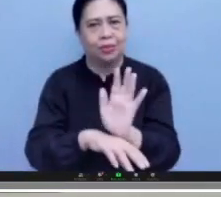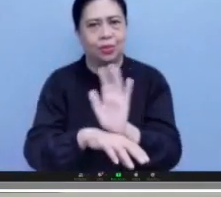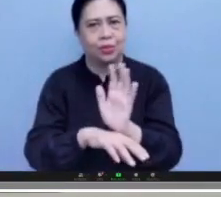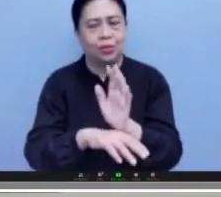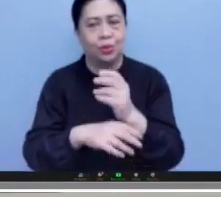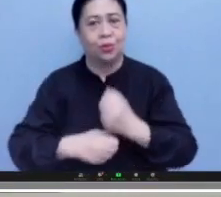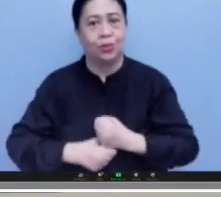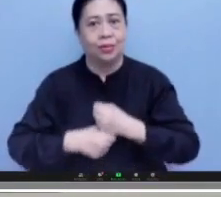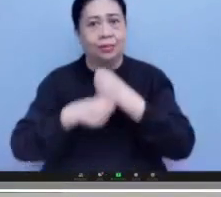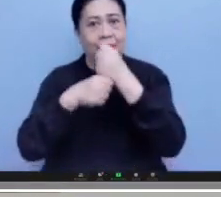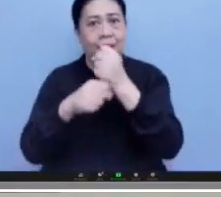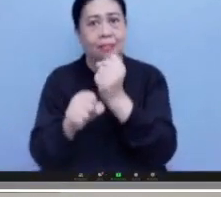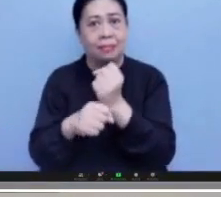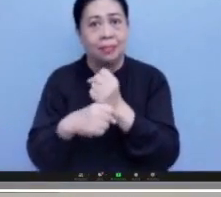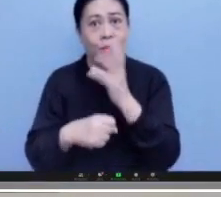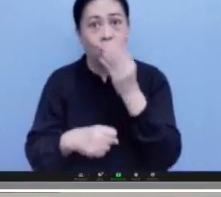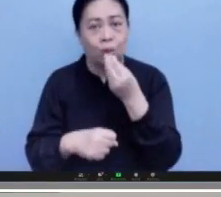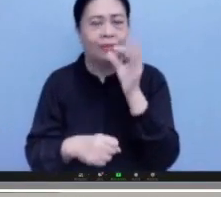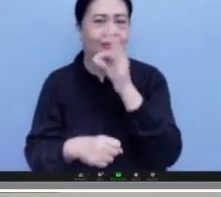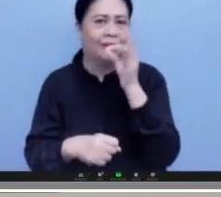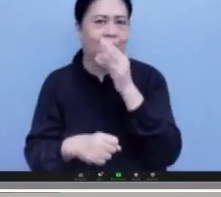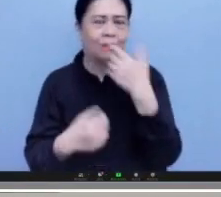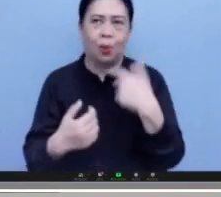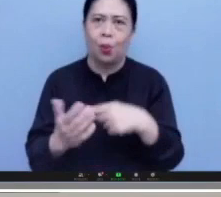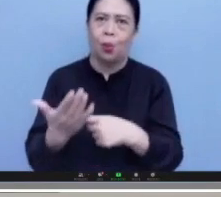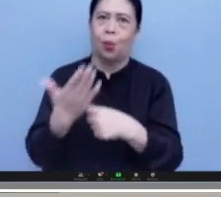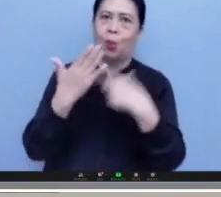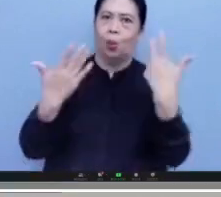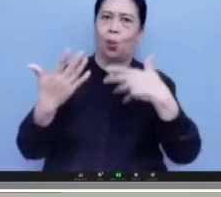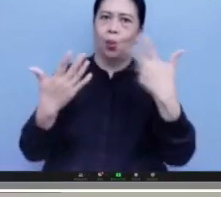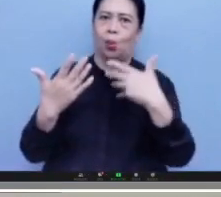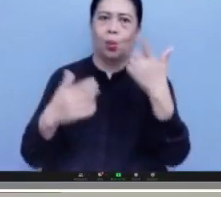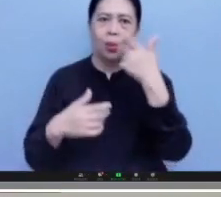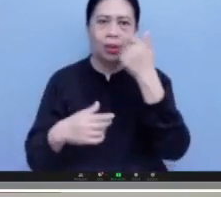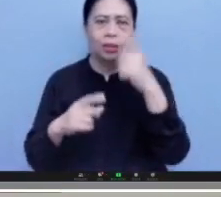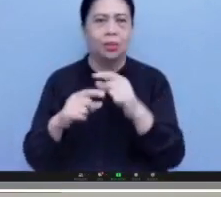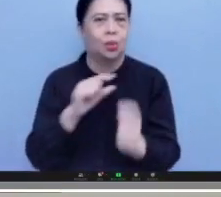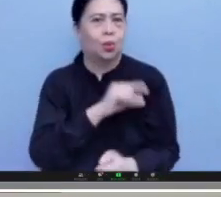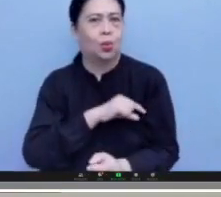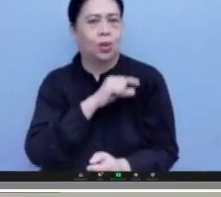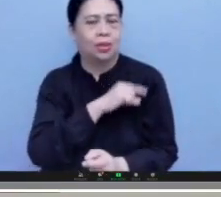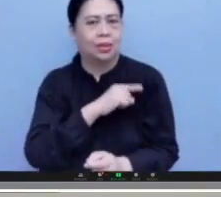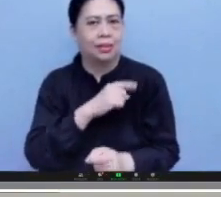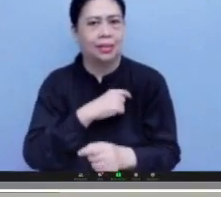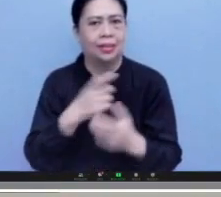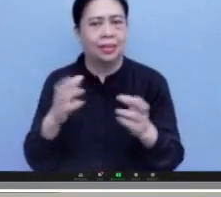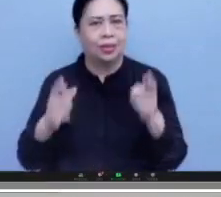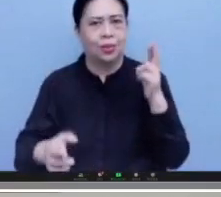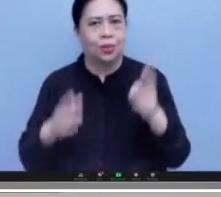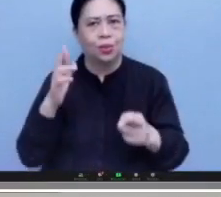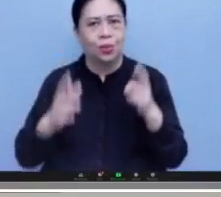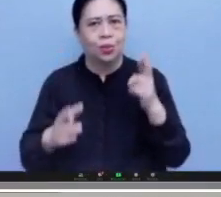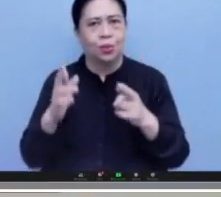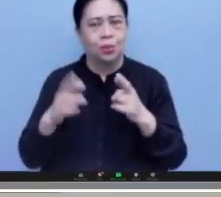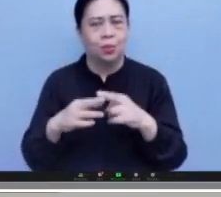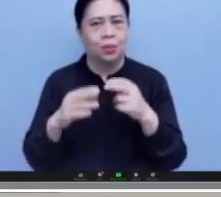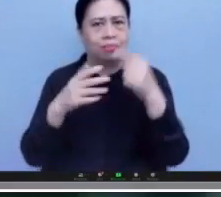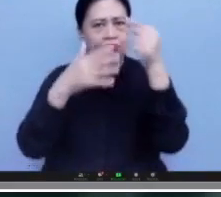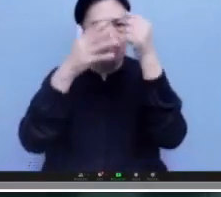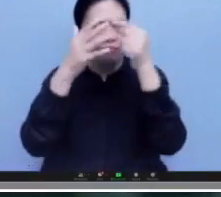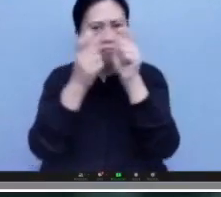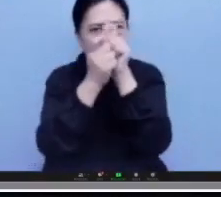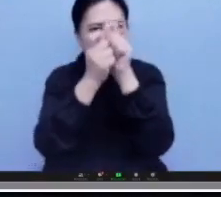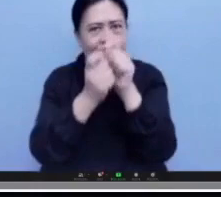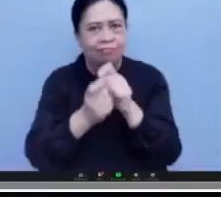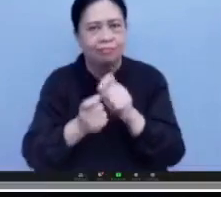na gawang Pinoy, nag-stand out daw dahil sa quality ng robot dynamics at detalye sa production. Kaya naman